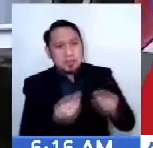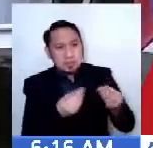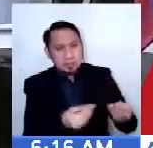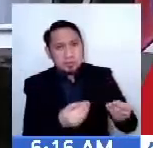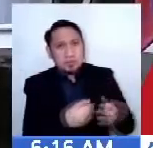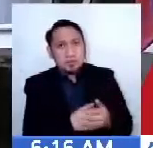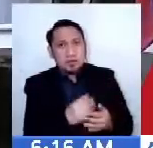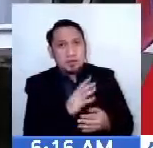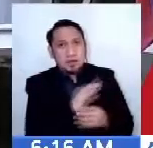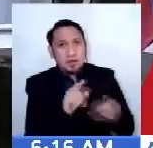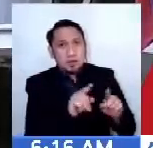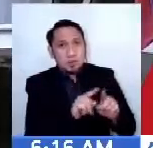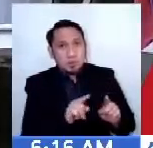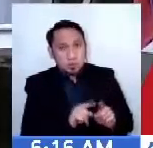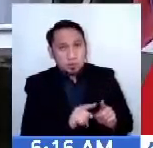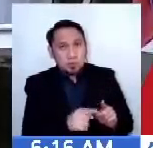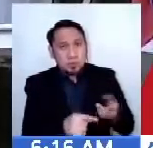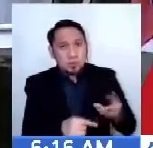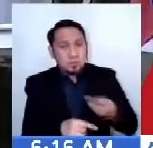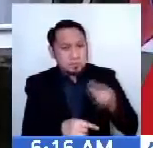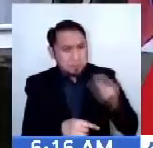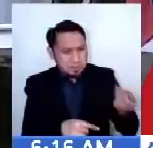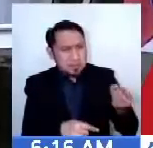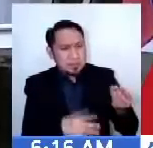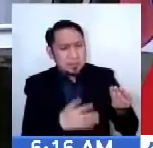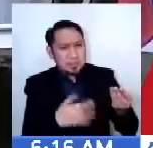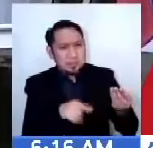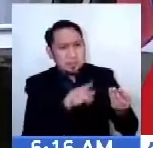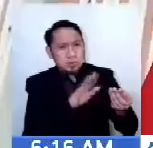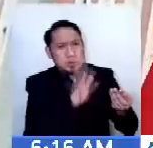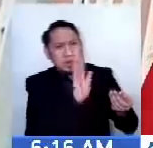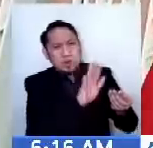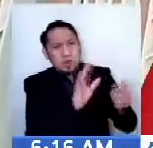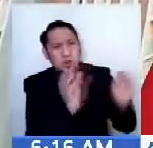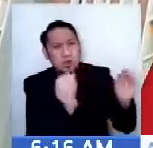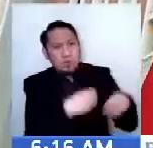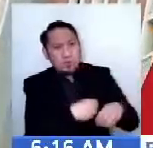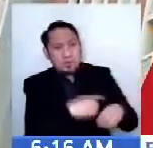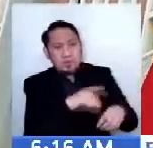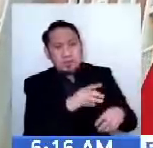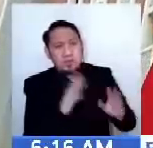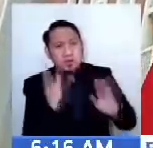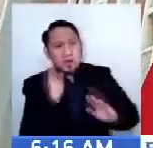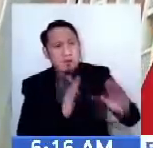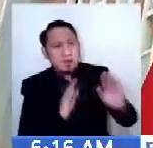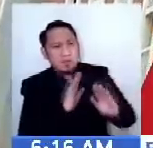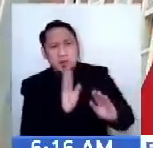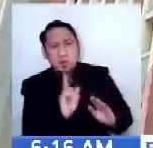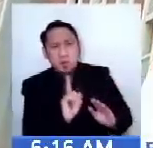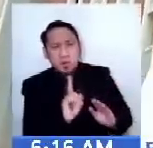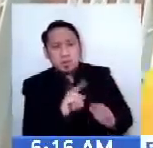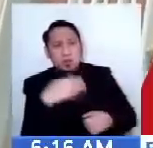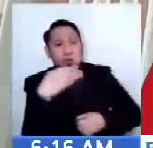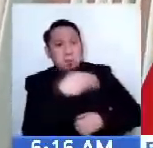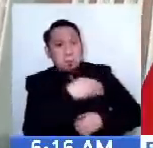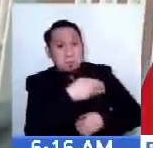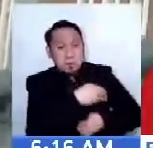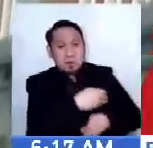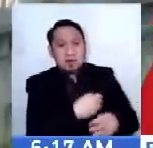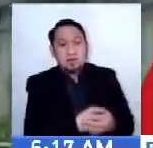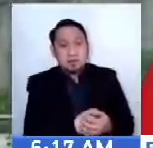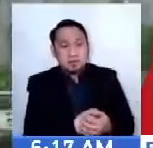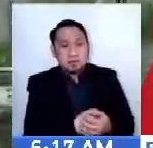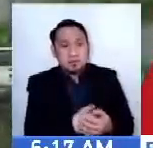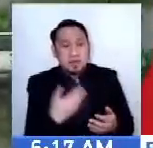same time, binigay na po yan namin sa ahensya. Ang nagkakaproblema po sa amin palagay yung pumbangko na kung saan nandun yung pondo